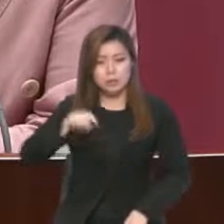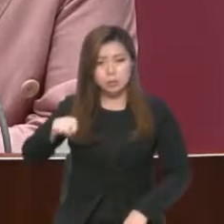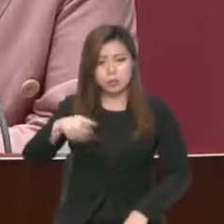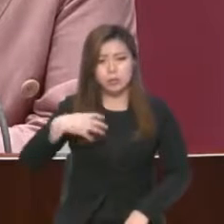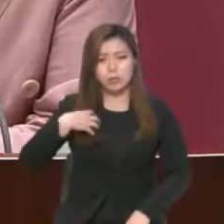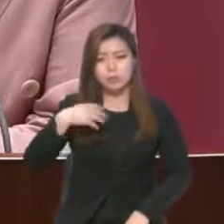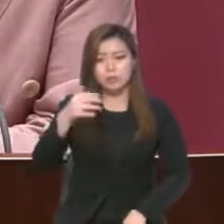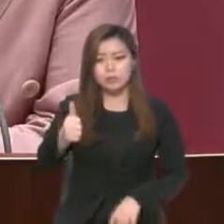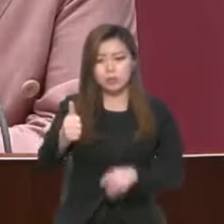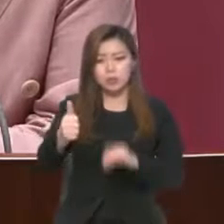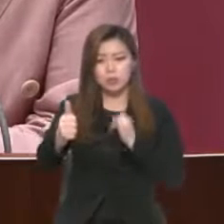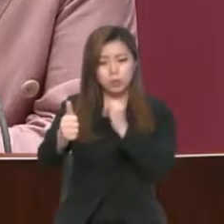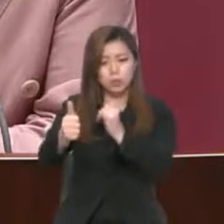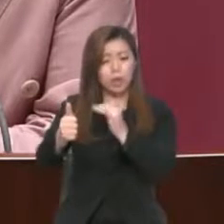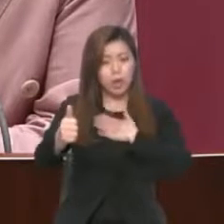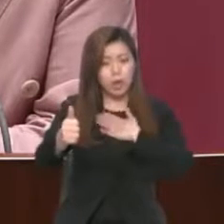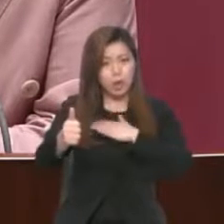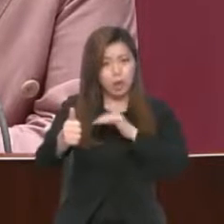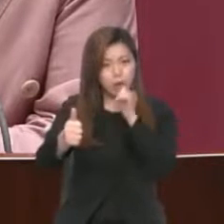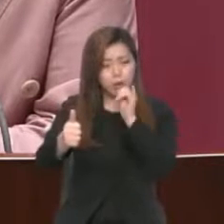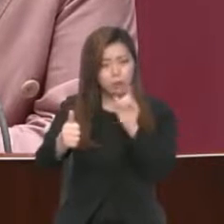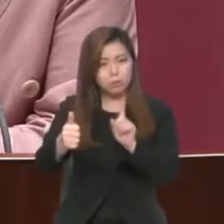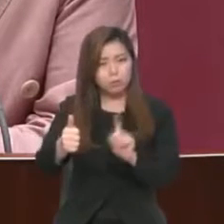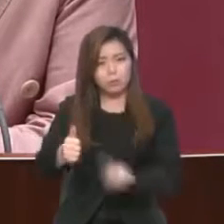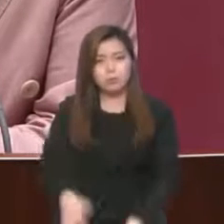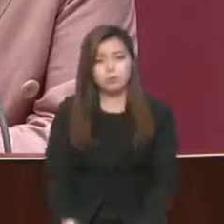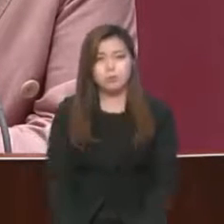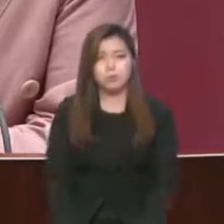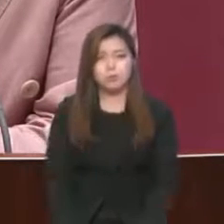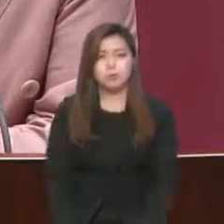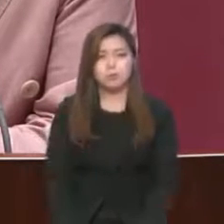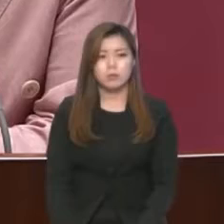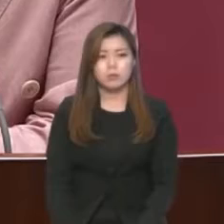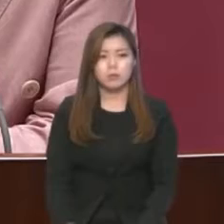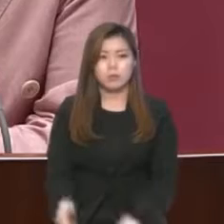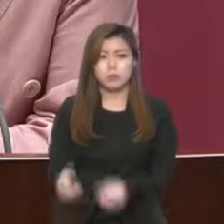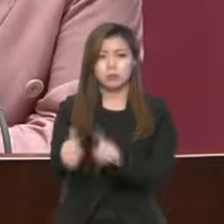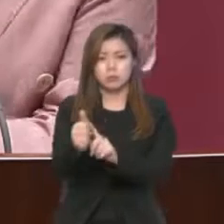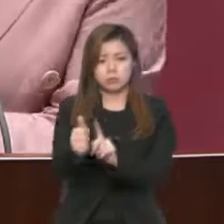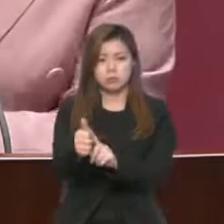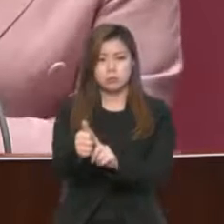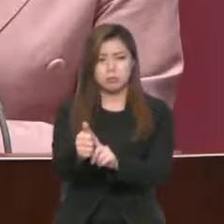전화한 사실은 알고 계세요? 그 당직 사병을 자꾸